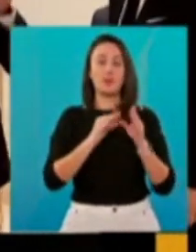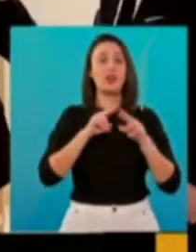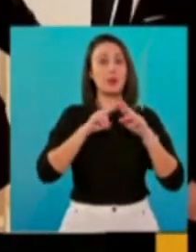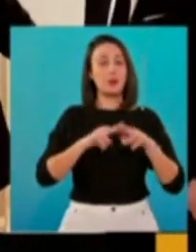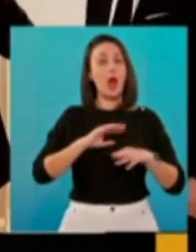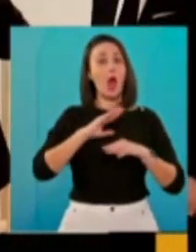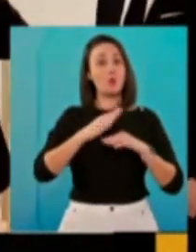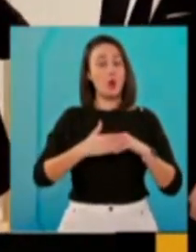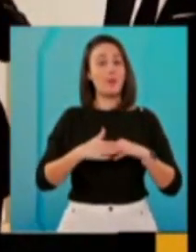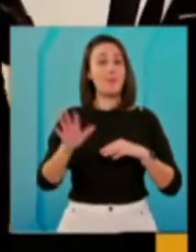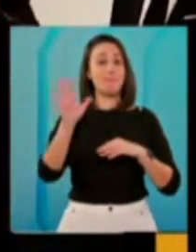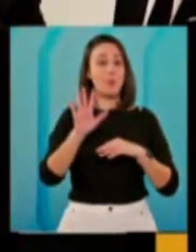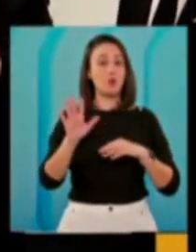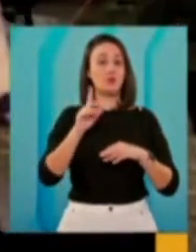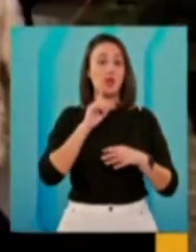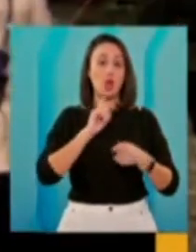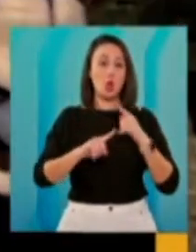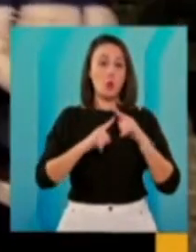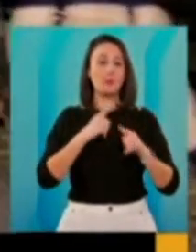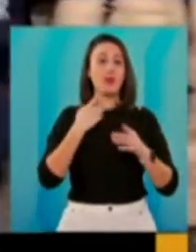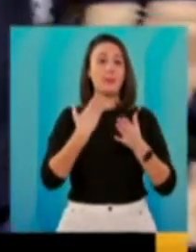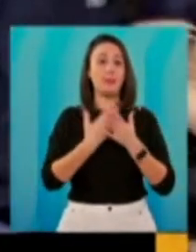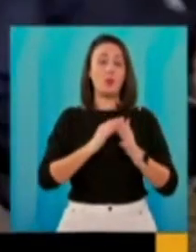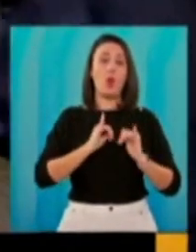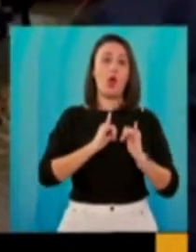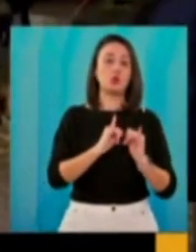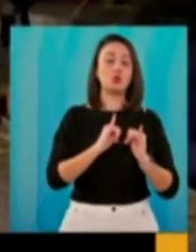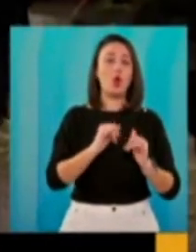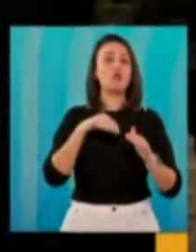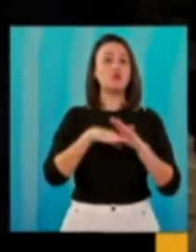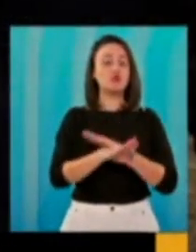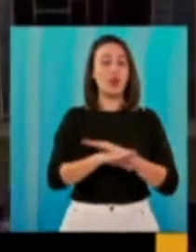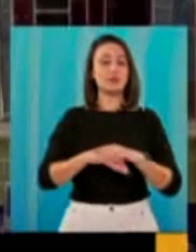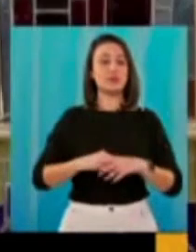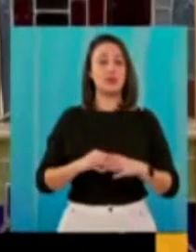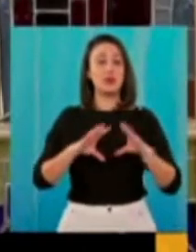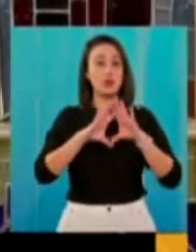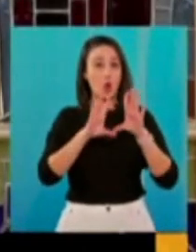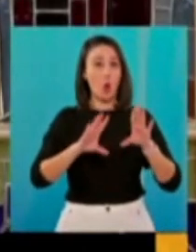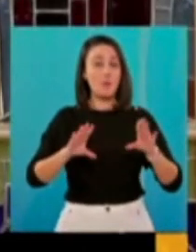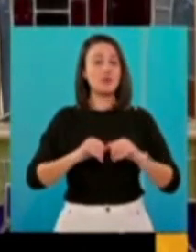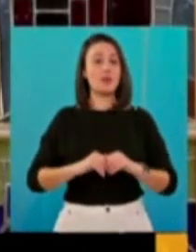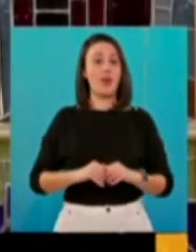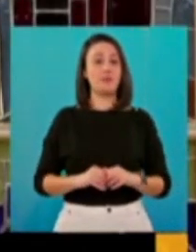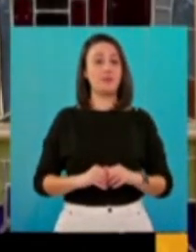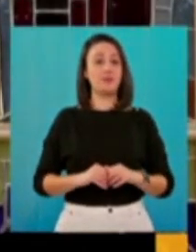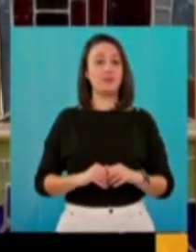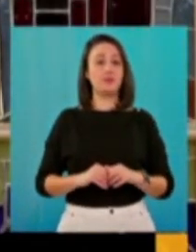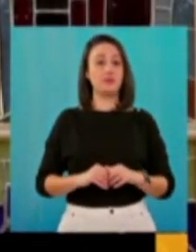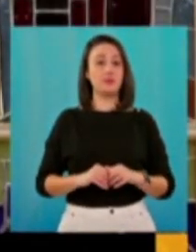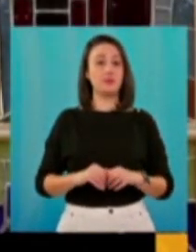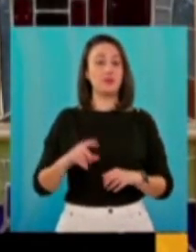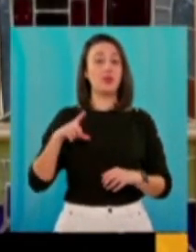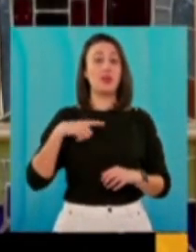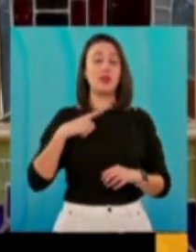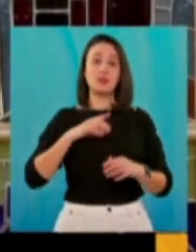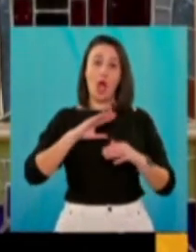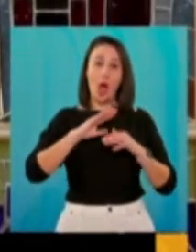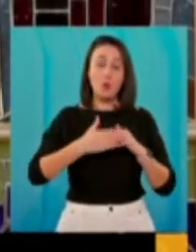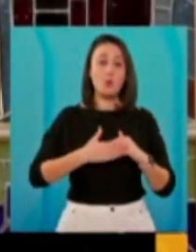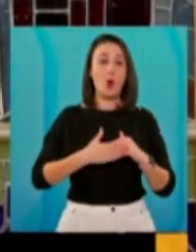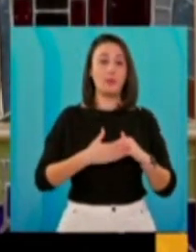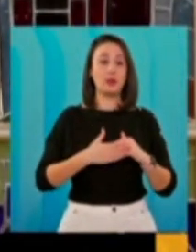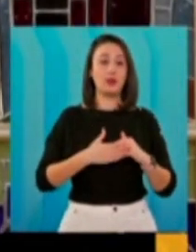rămâne alături de Republica Moldova în lupta pentru ajutorarea refugiaților. România este alături